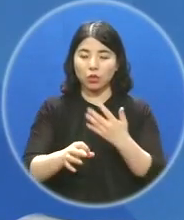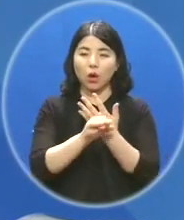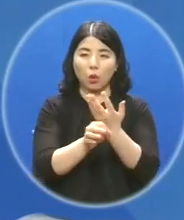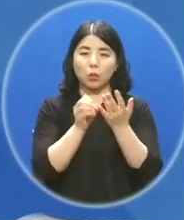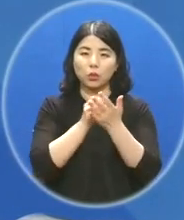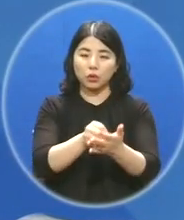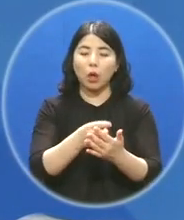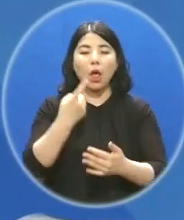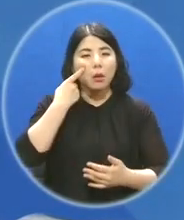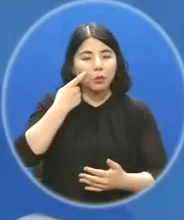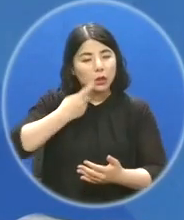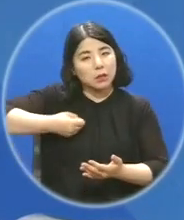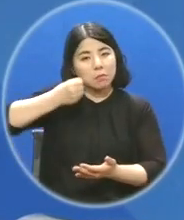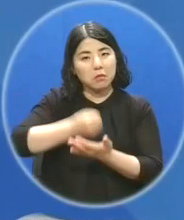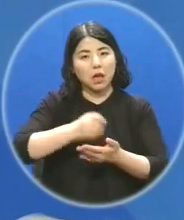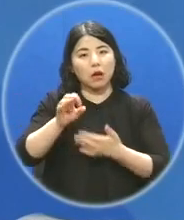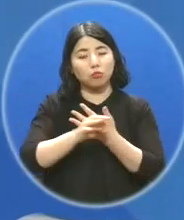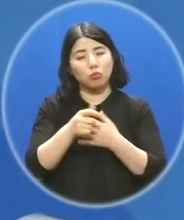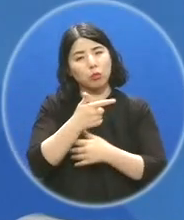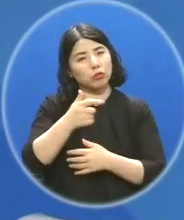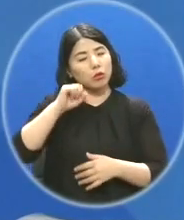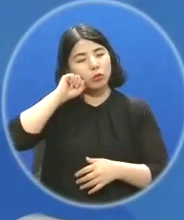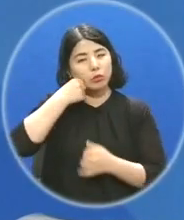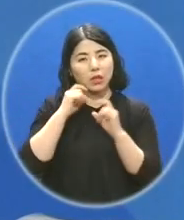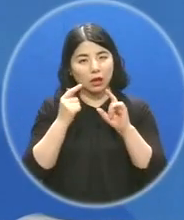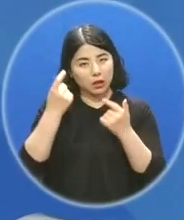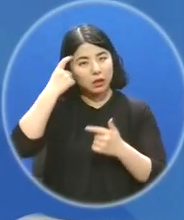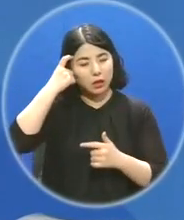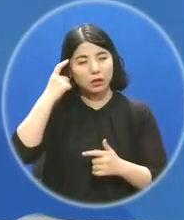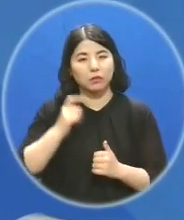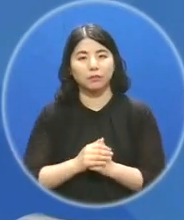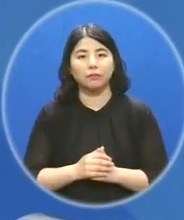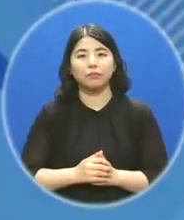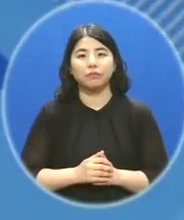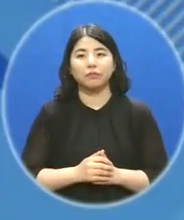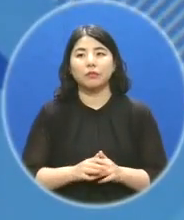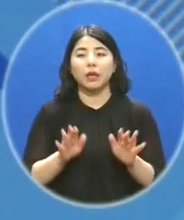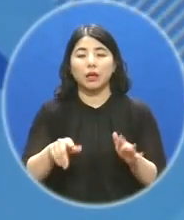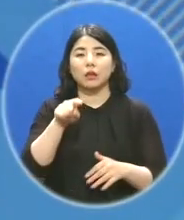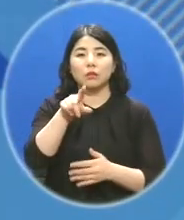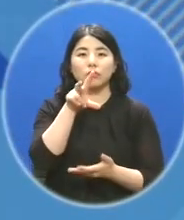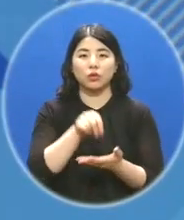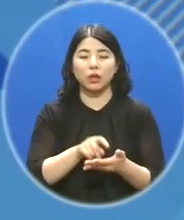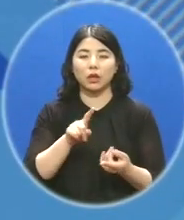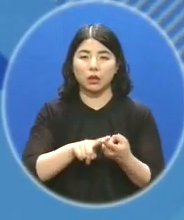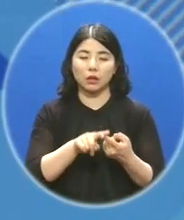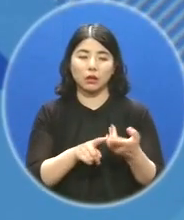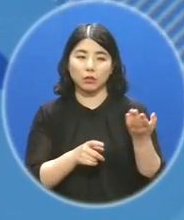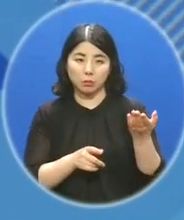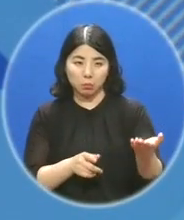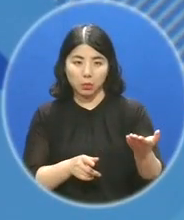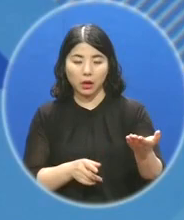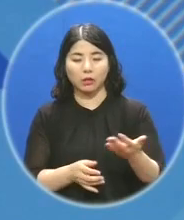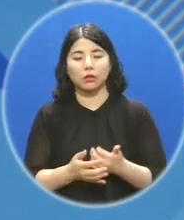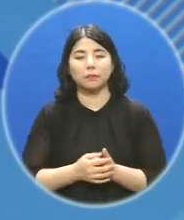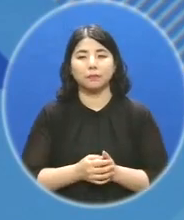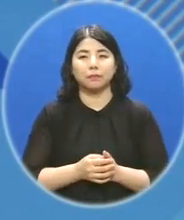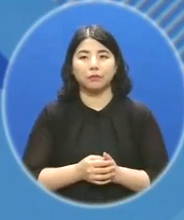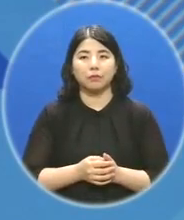이렇게 결정을 하면 저는 크게 어렵지 않다고 생각합니다. 네, 좋습니다. 이제 이 문제에 대해서는 사실 우리 이상식